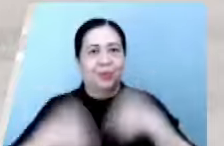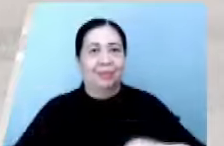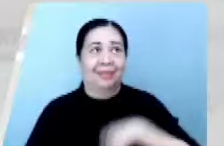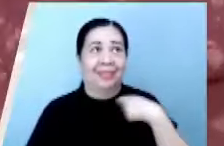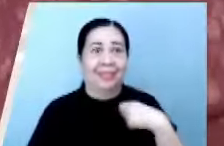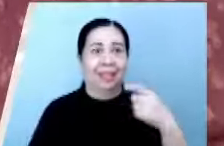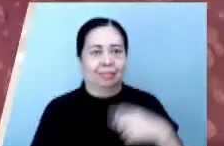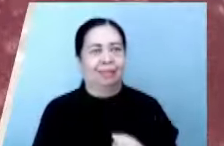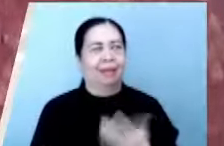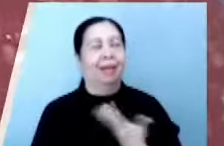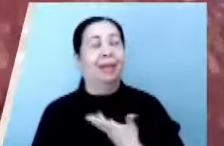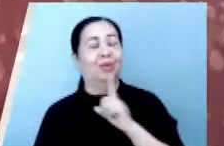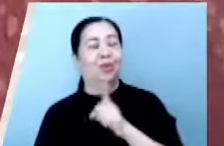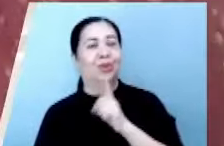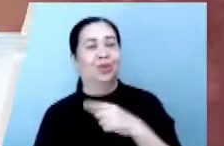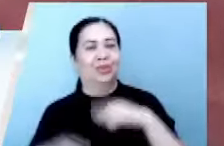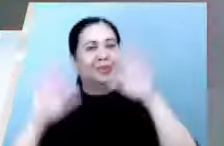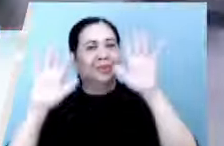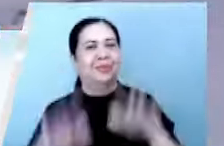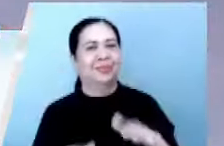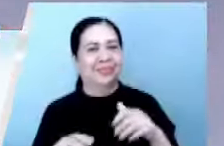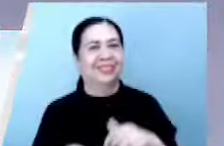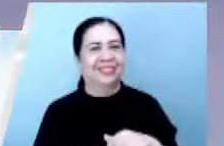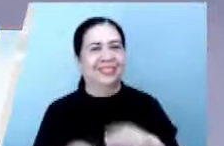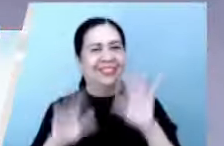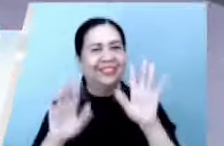na nasa winter wonderland sila.